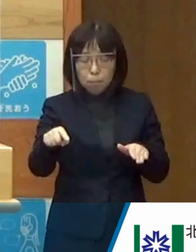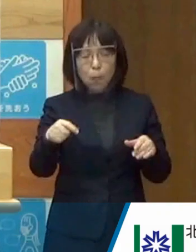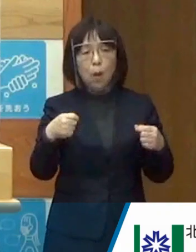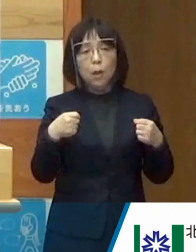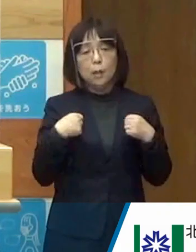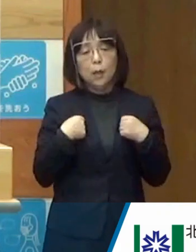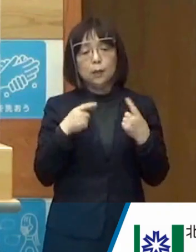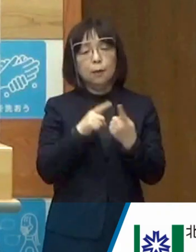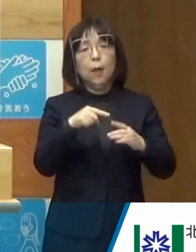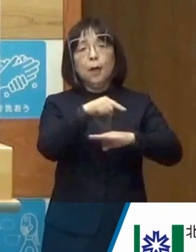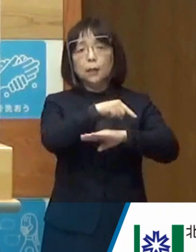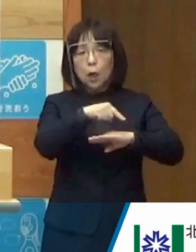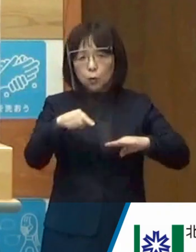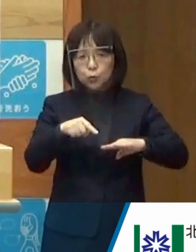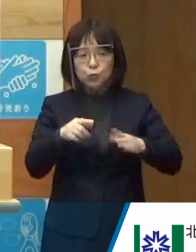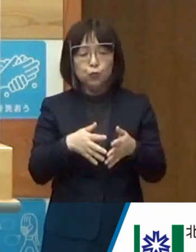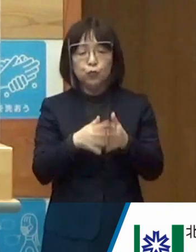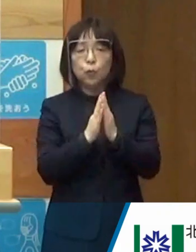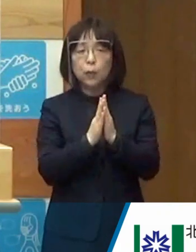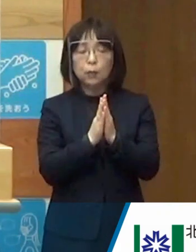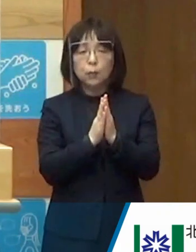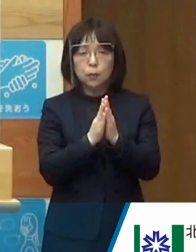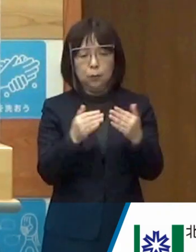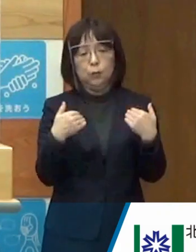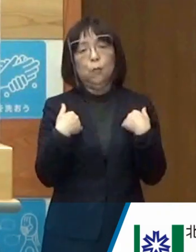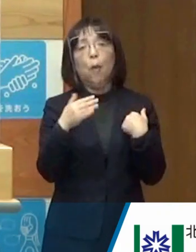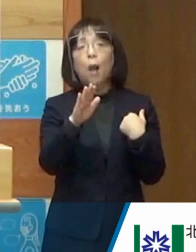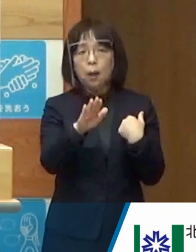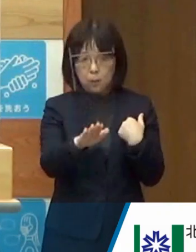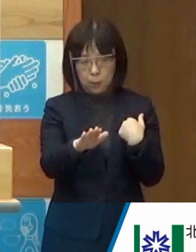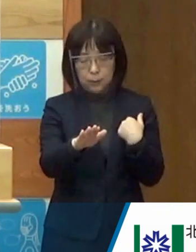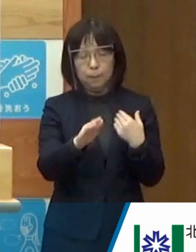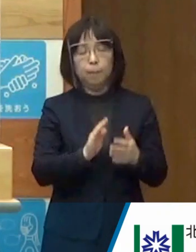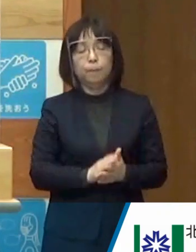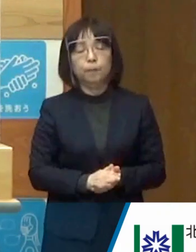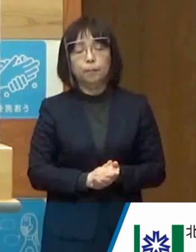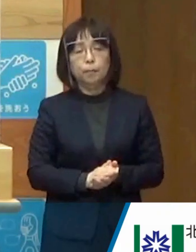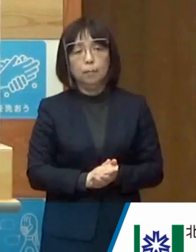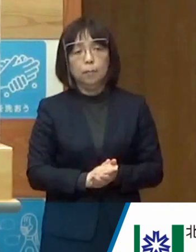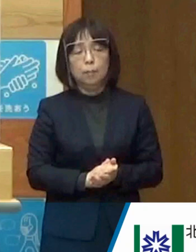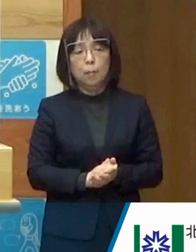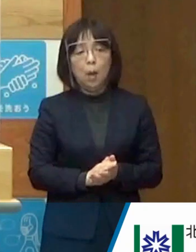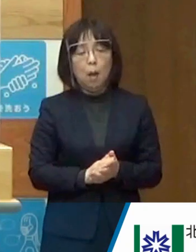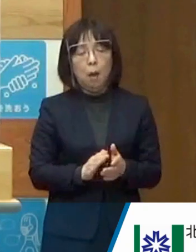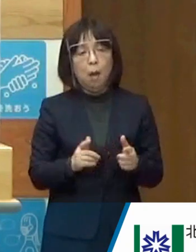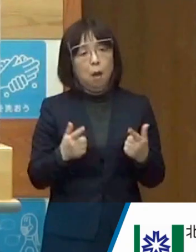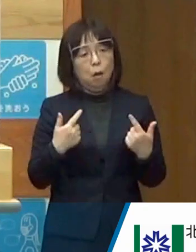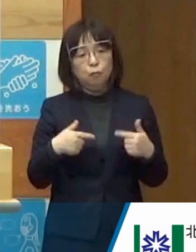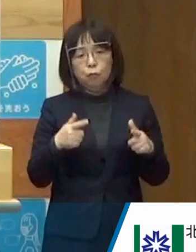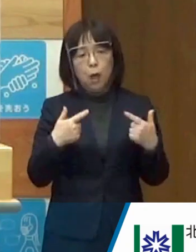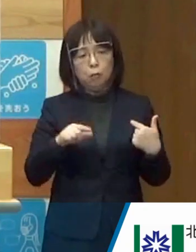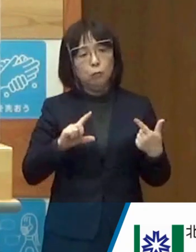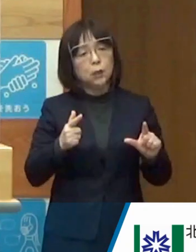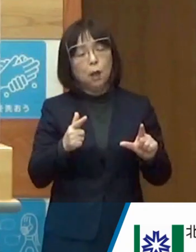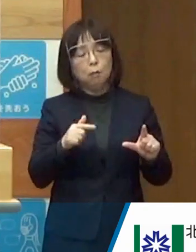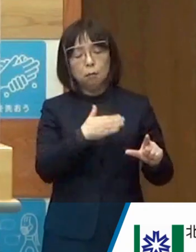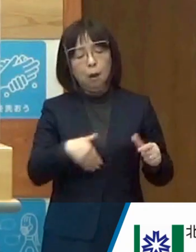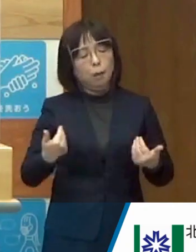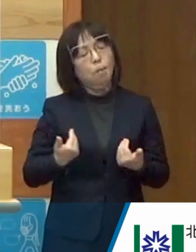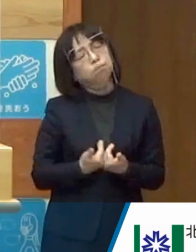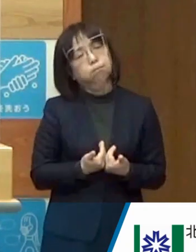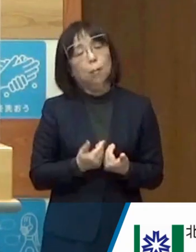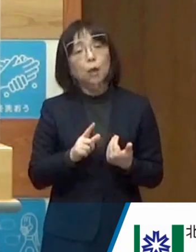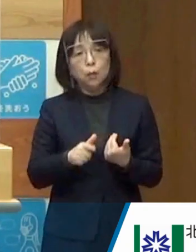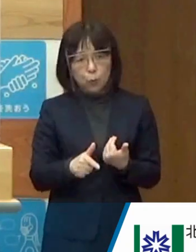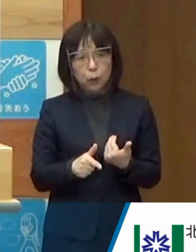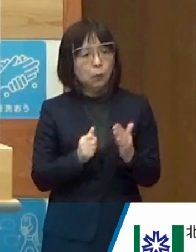について取り組んでいただく必要があります。また普段と異なる症状がある場合は外出などを